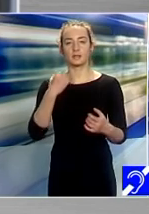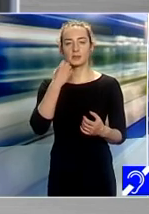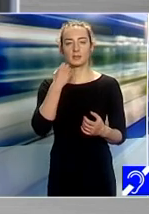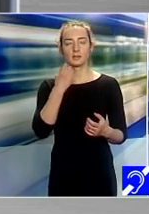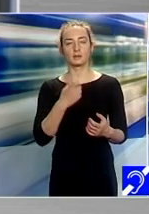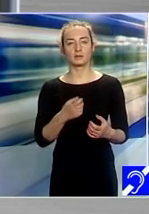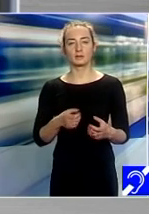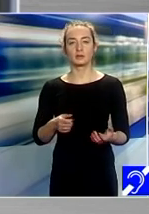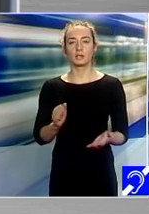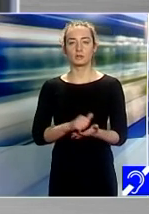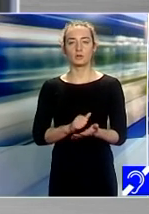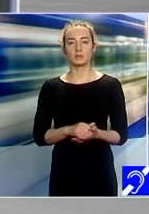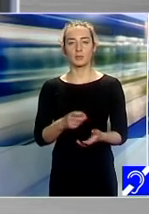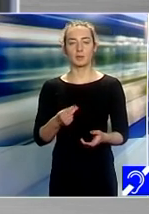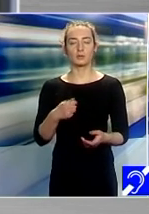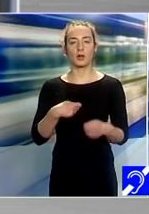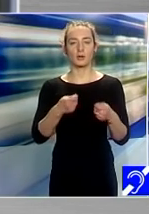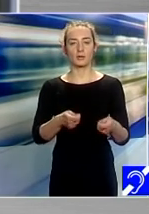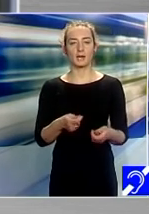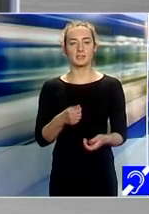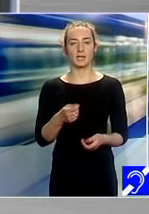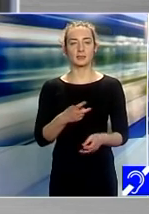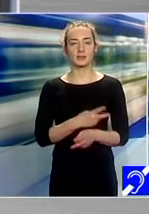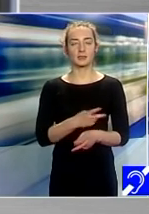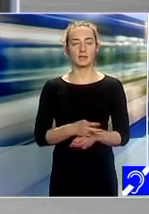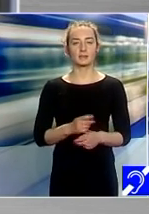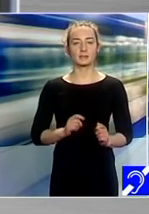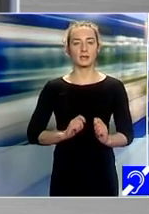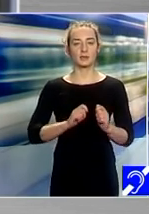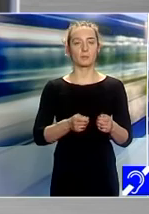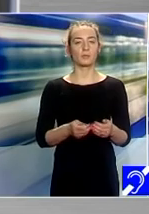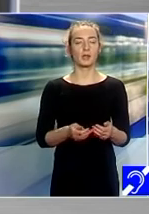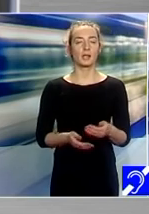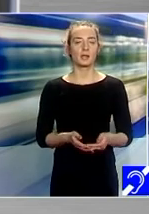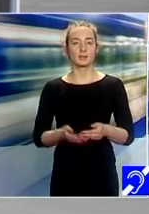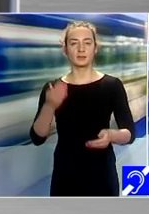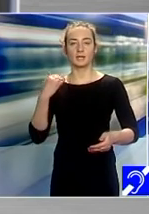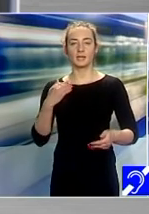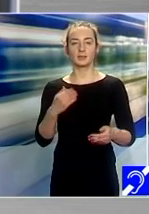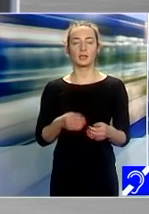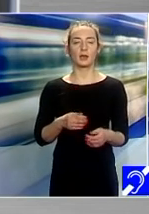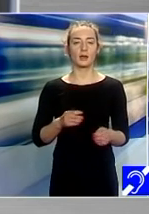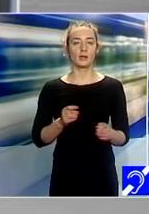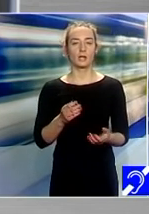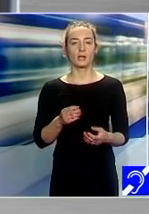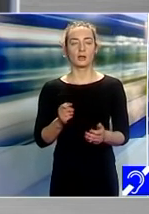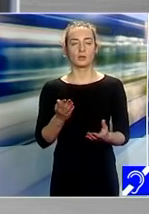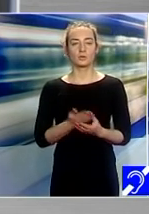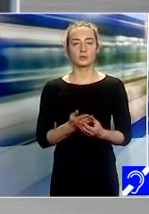pentru alocația de stat se depune anterior dosarului prin care se solicită indemnizația.